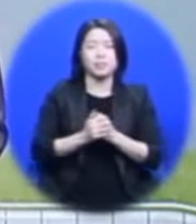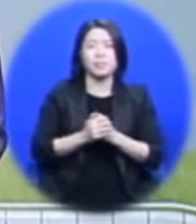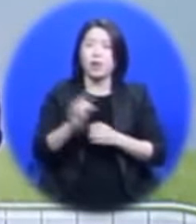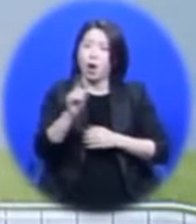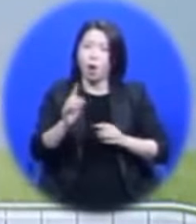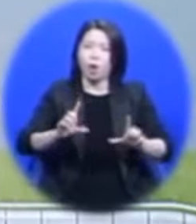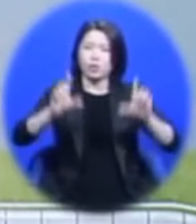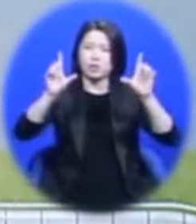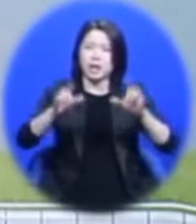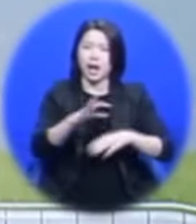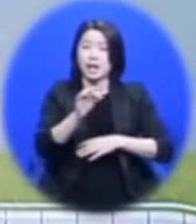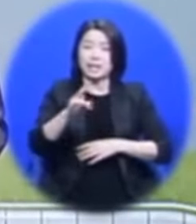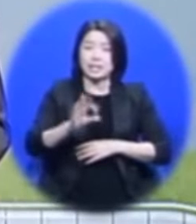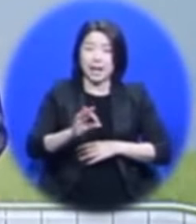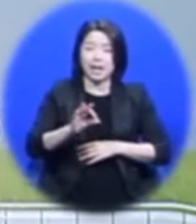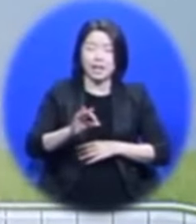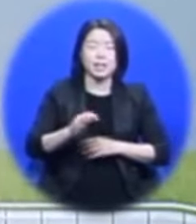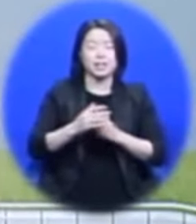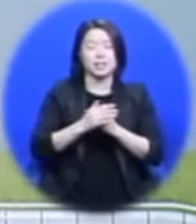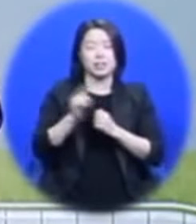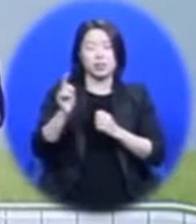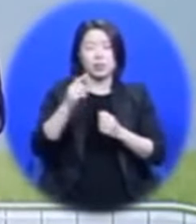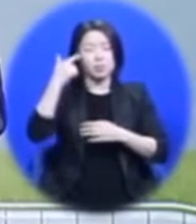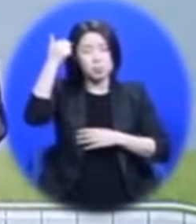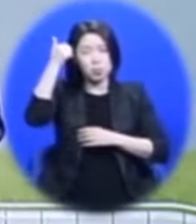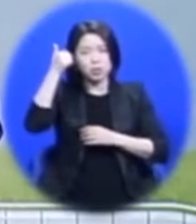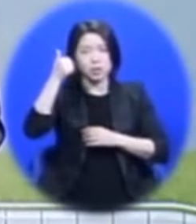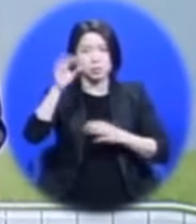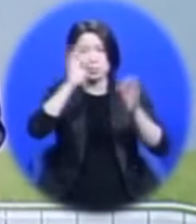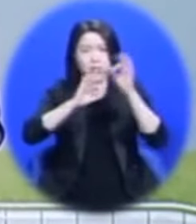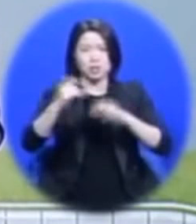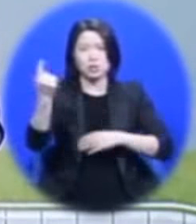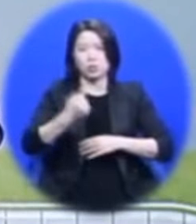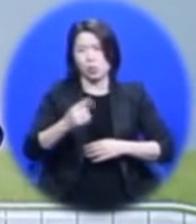어느 날 이 양씨가 목사님을 찾아왔대요. 화가 대단히 나서.